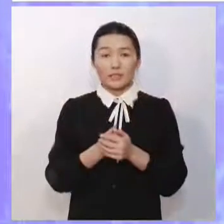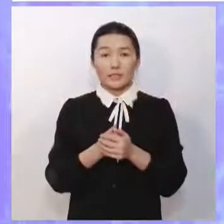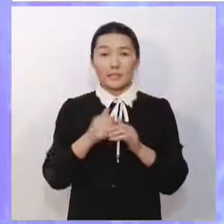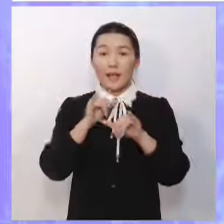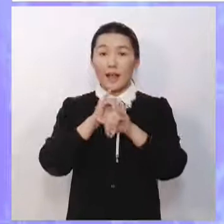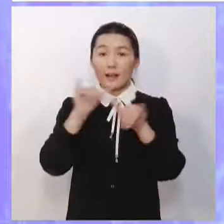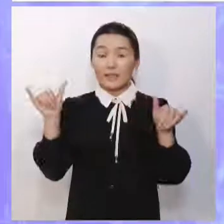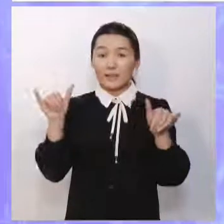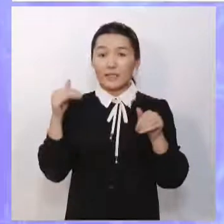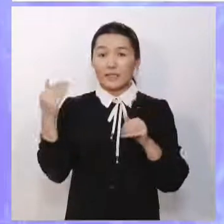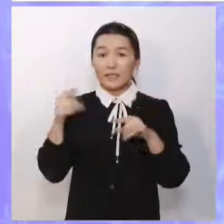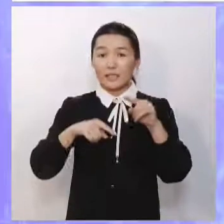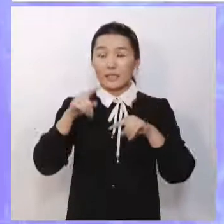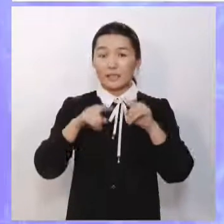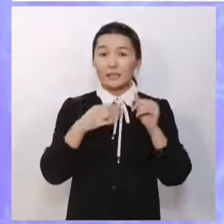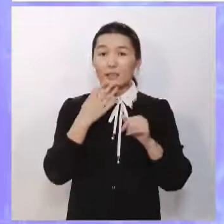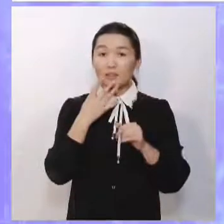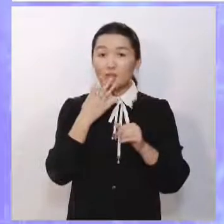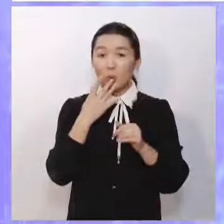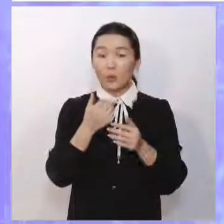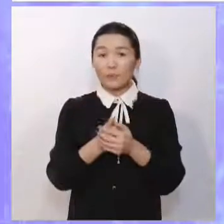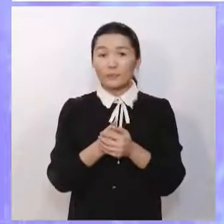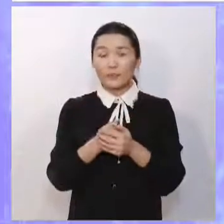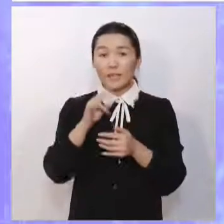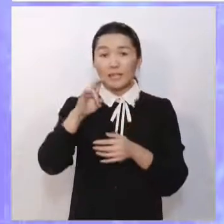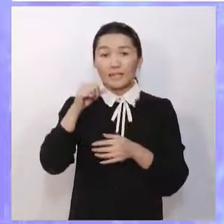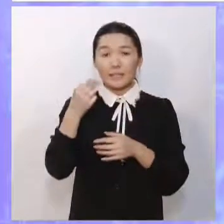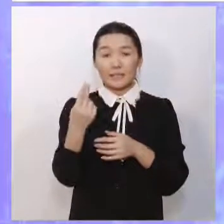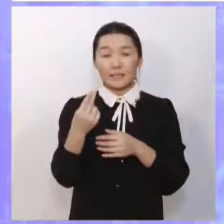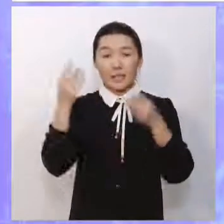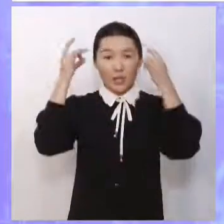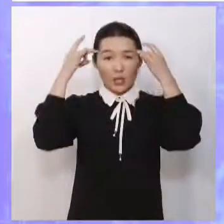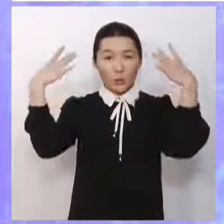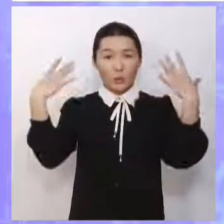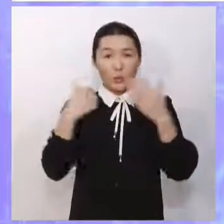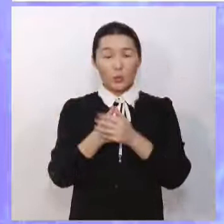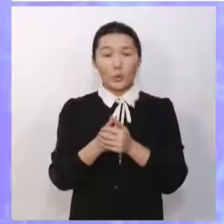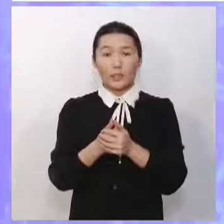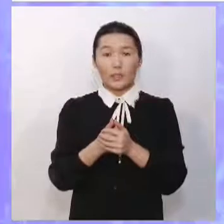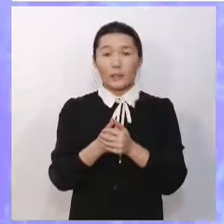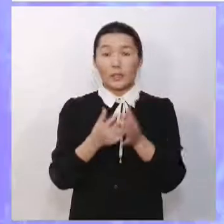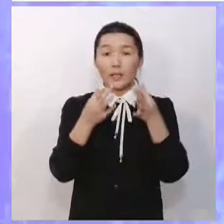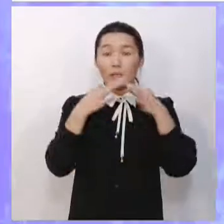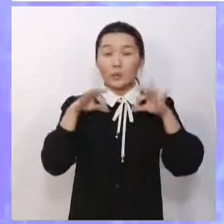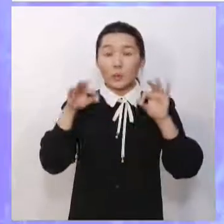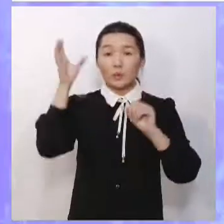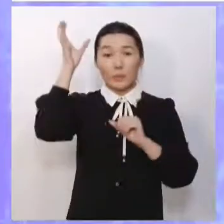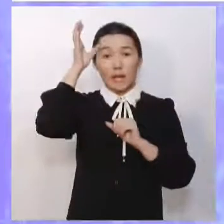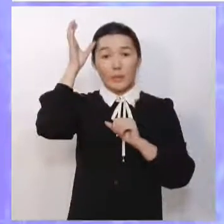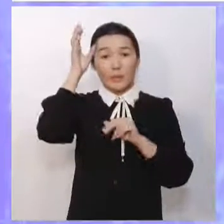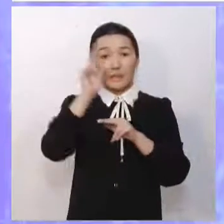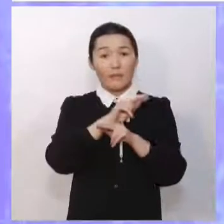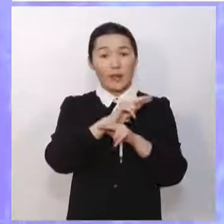развития их родных языков, национальной культуры, доступа к образованию, потому